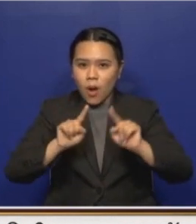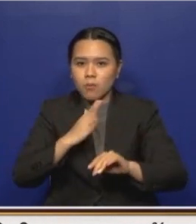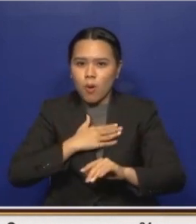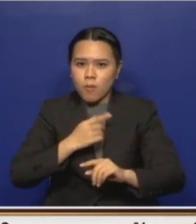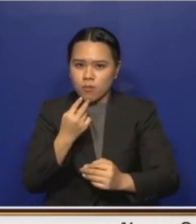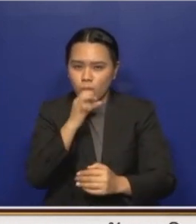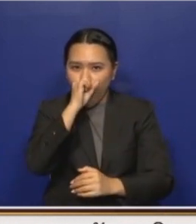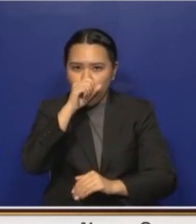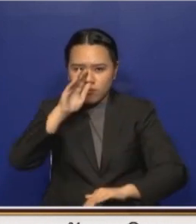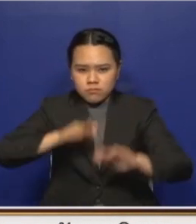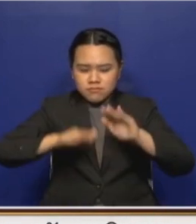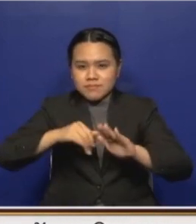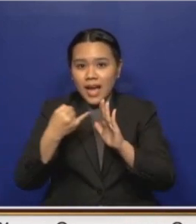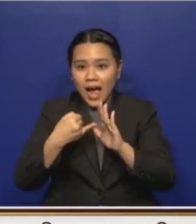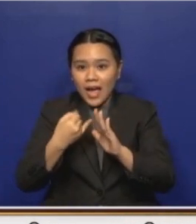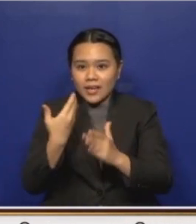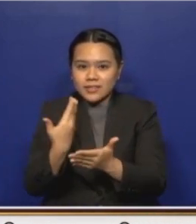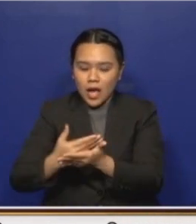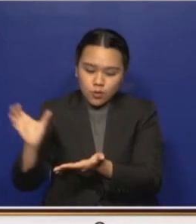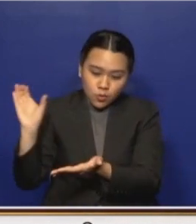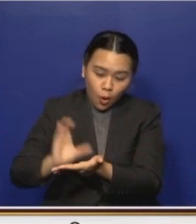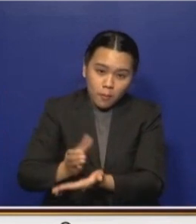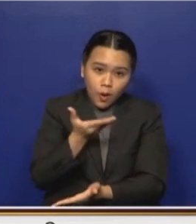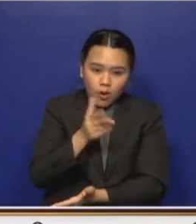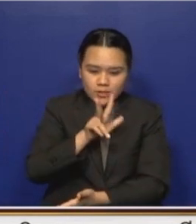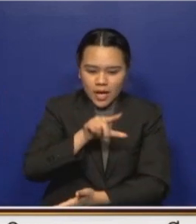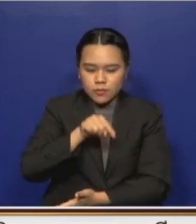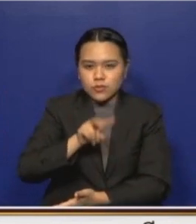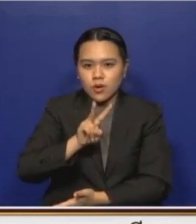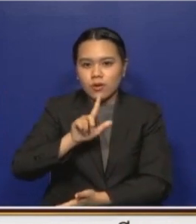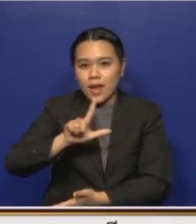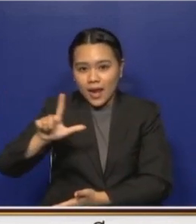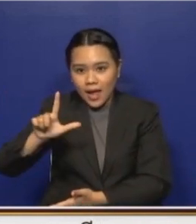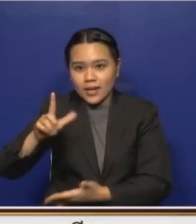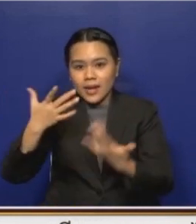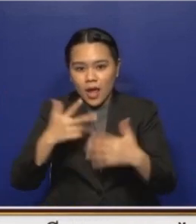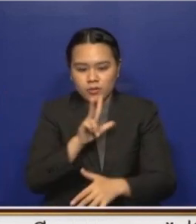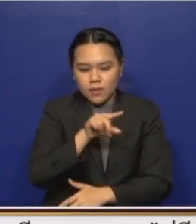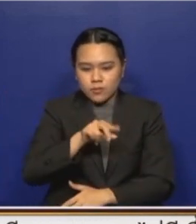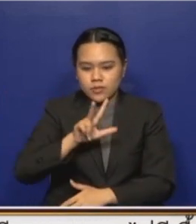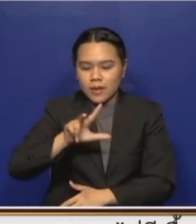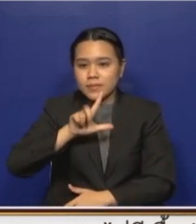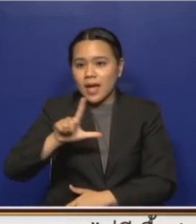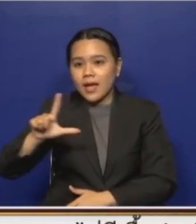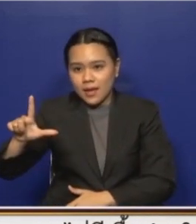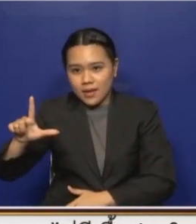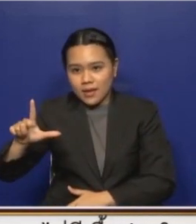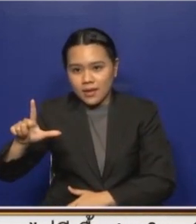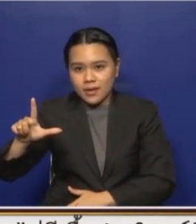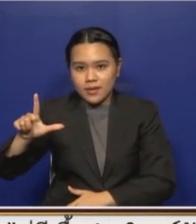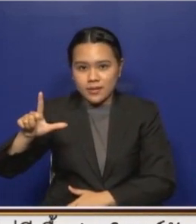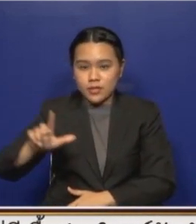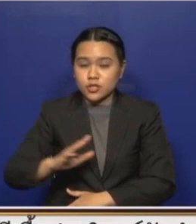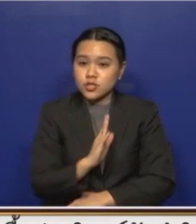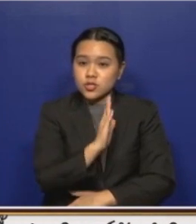มตัดสินใจใหม่ภาวะวิกฤตผมไม่ใช้อะไรเลยฮะไม่ใช้อะไรเลยนั่นแปลว่าเราไม่ลงทุนทำรถไฟไม่ทำ